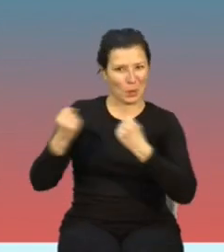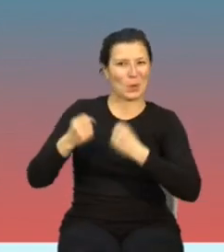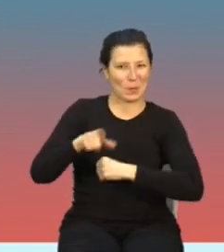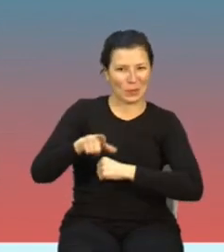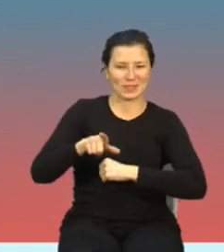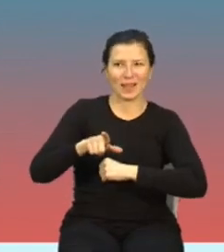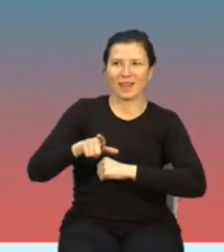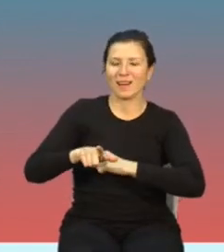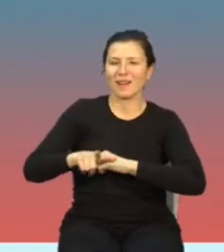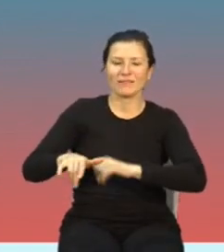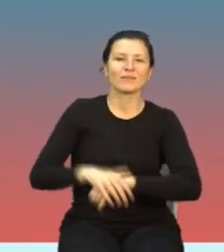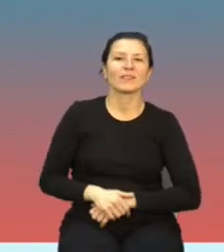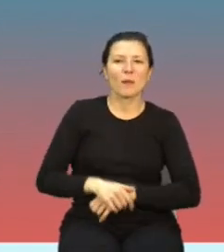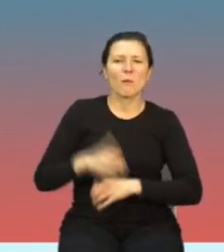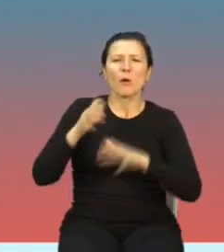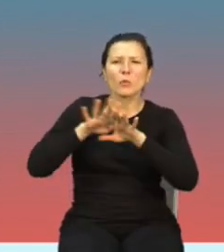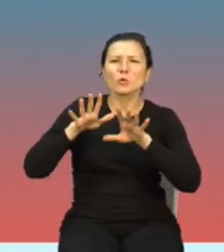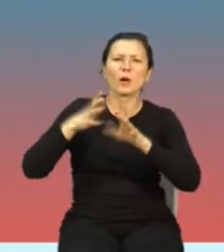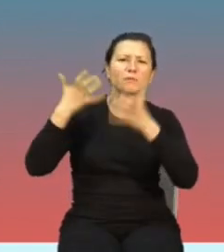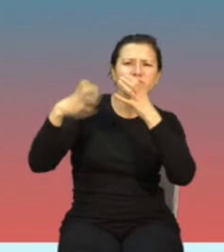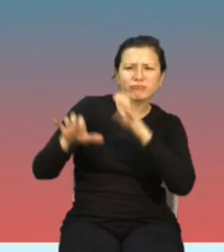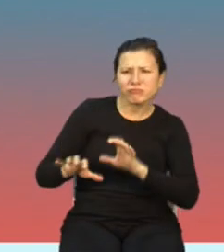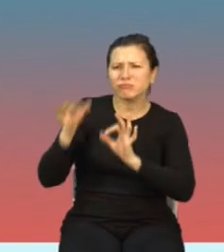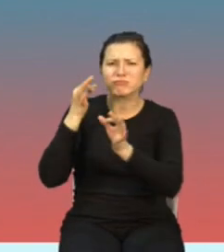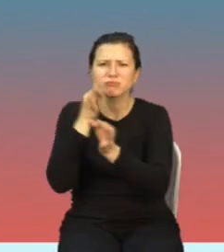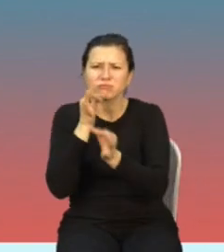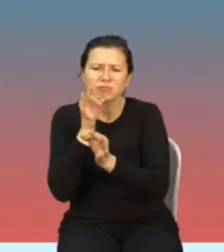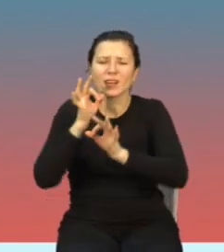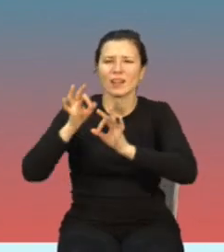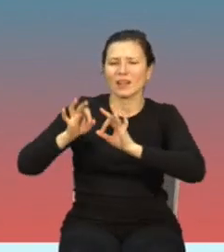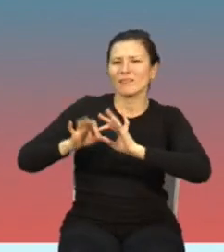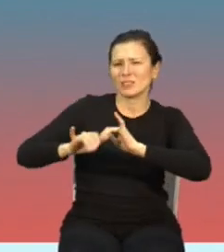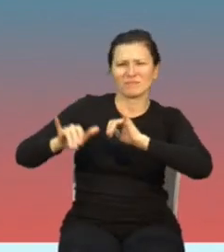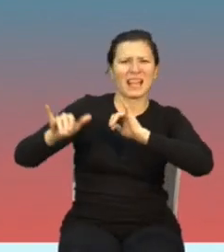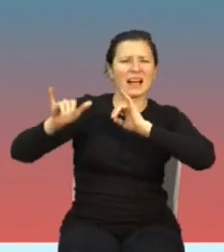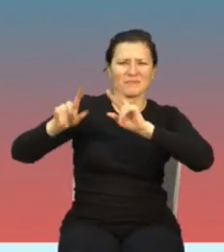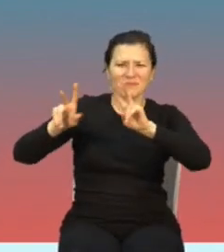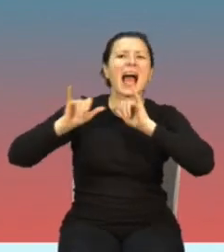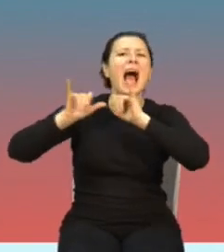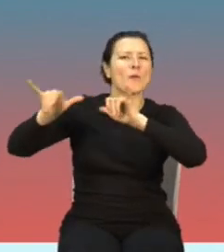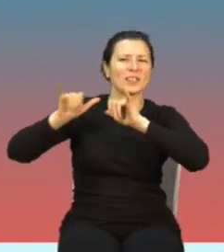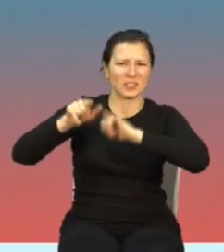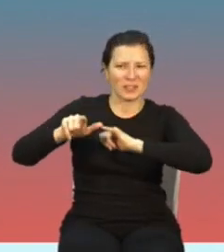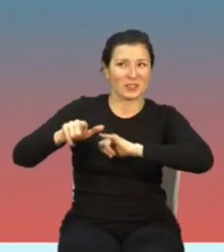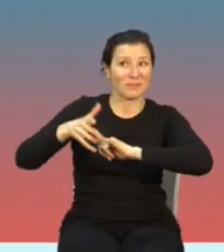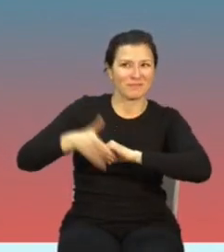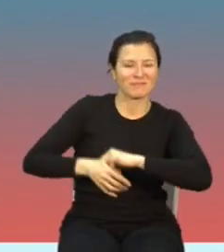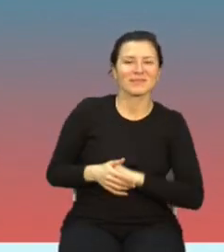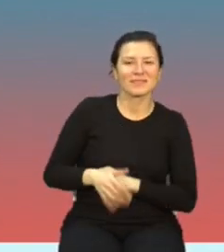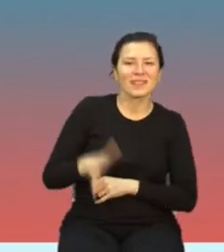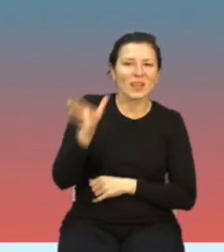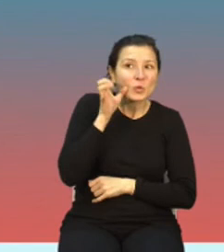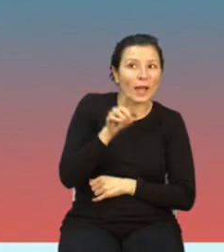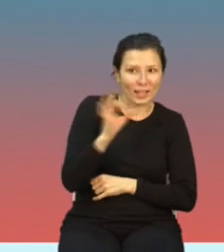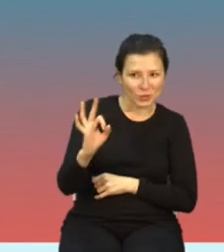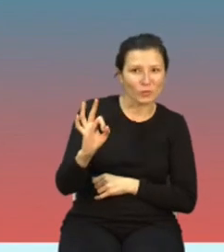oni cały czas zachowują się dość hałaśliwie, że tak powiem, i bardzo często korzystają z